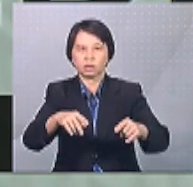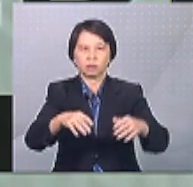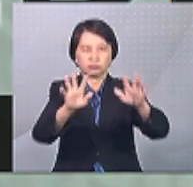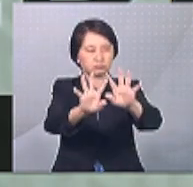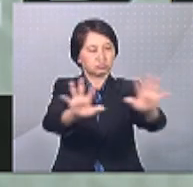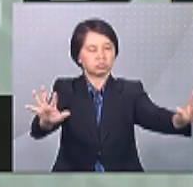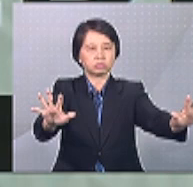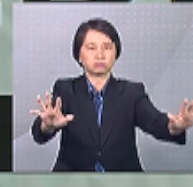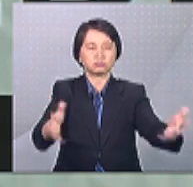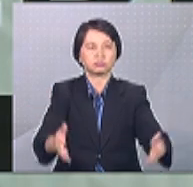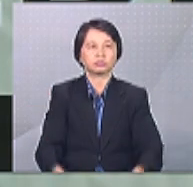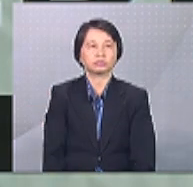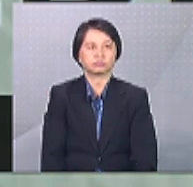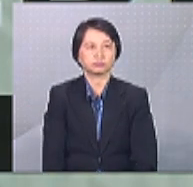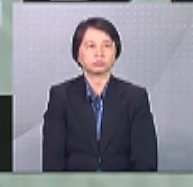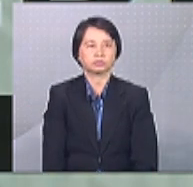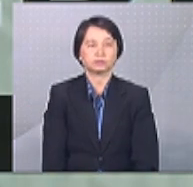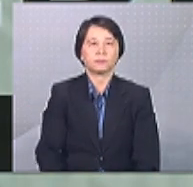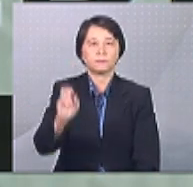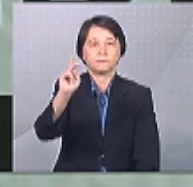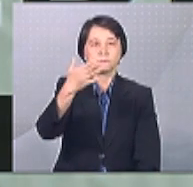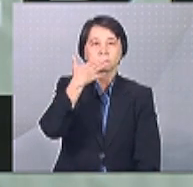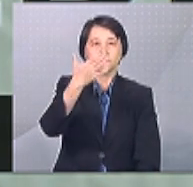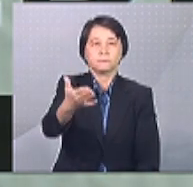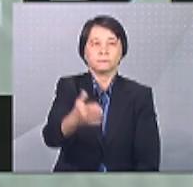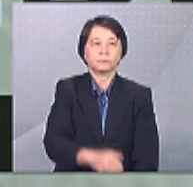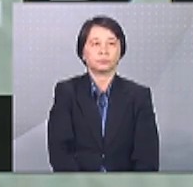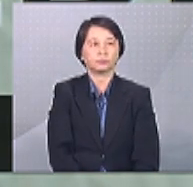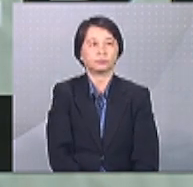kepada barisan hadapan Kementerian Kesihatan. Okay, thank you. Okay, terima kasih.